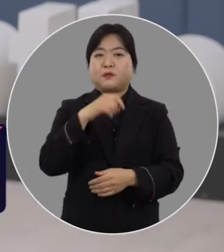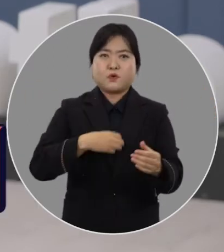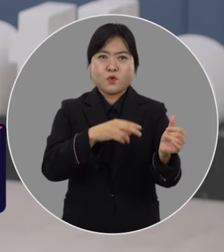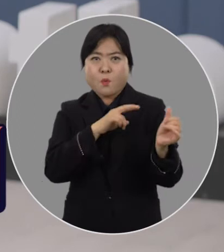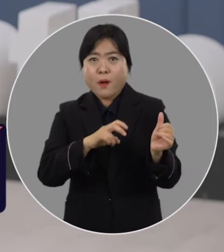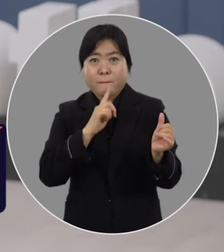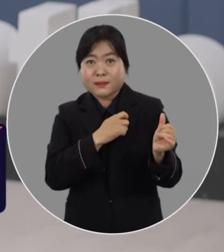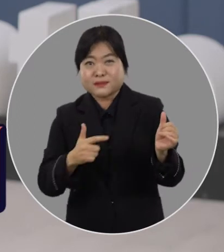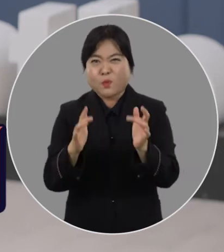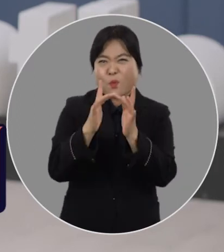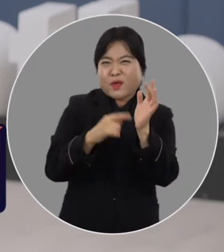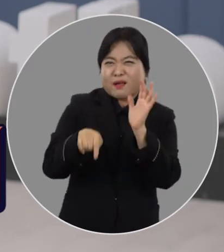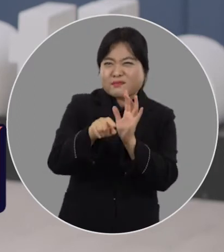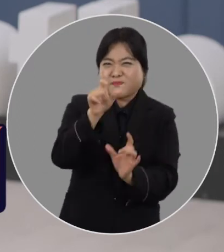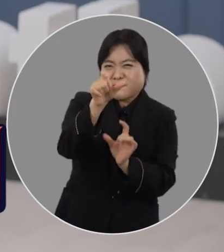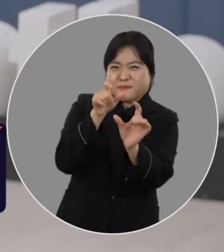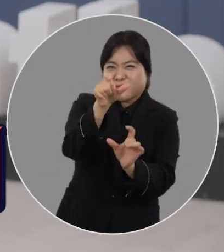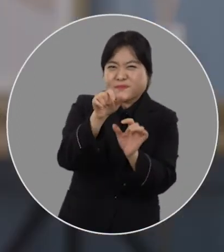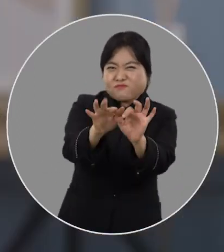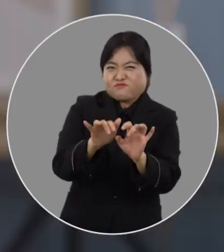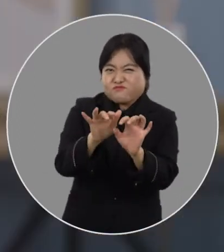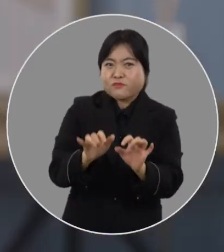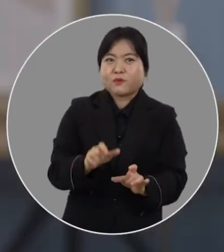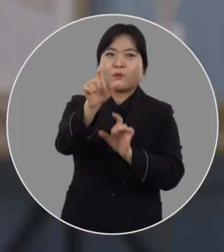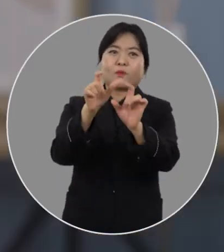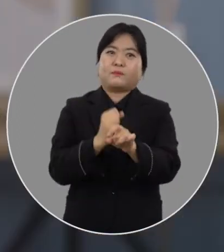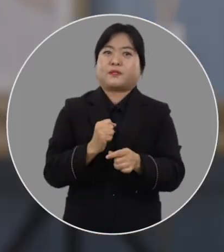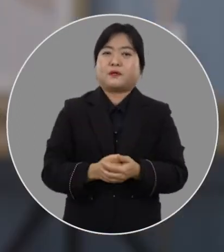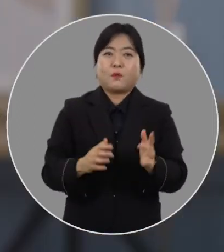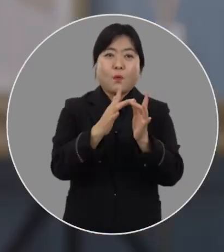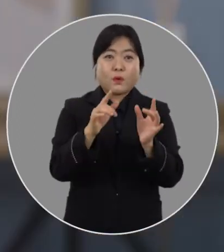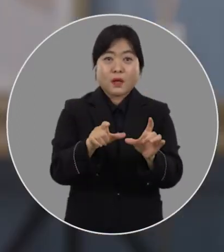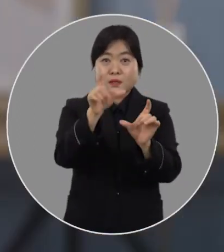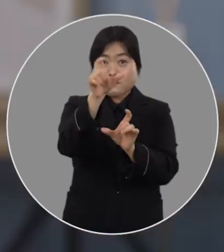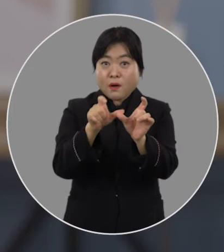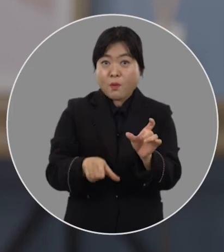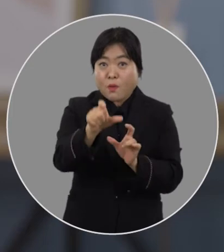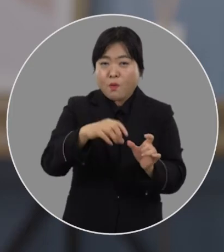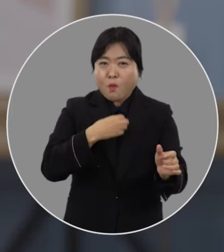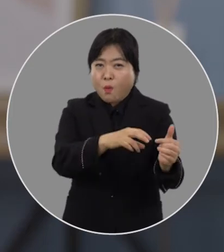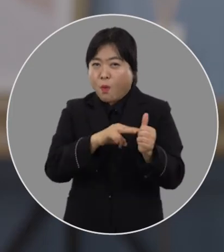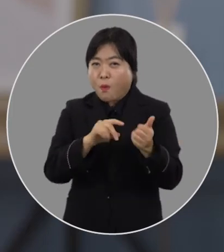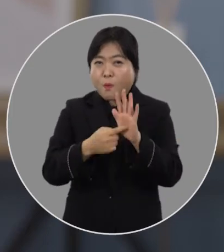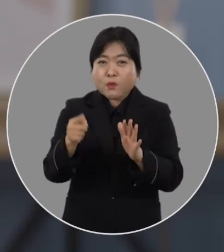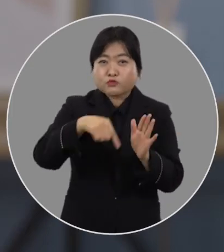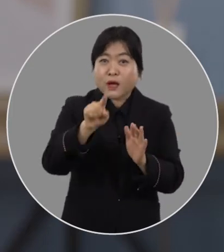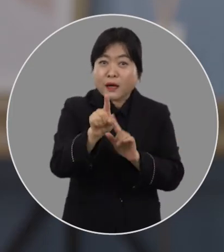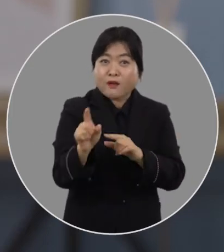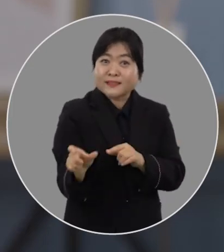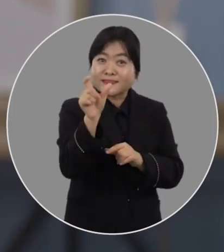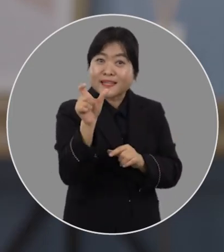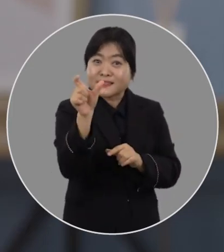혐오의 말들을 온라인에 게시하기도 합니다. 또한 온라인 게시판에 올려진 혐오 표현 하나는 거기에